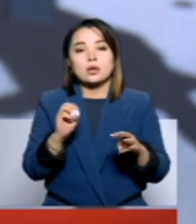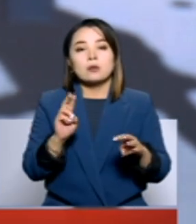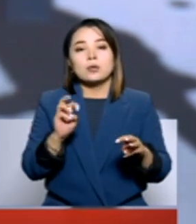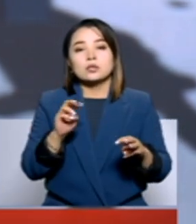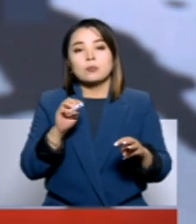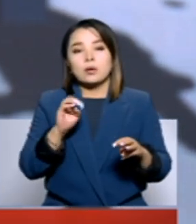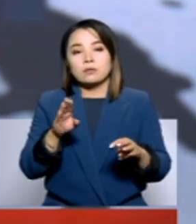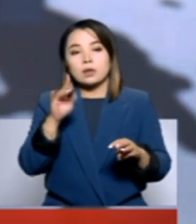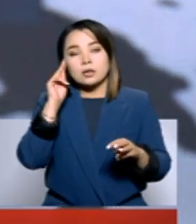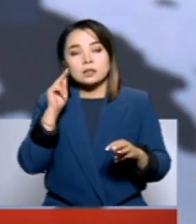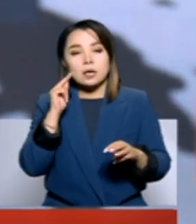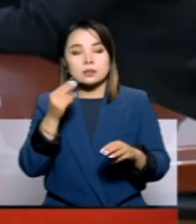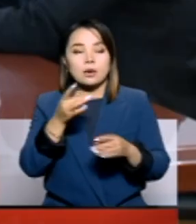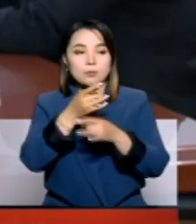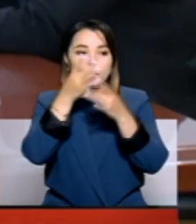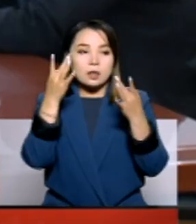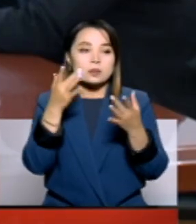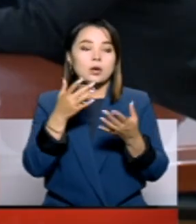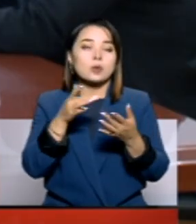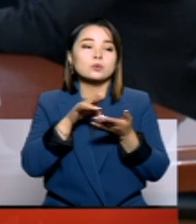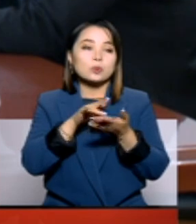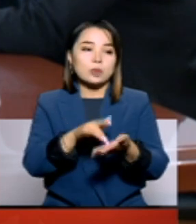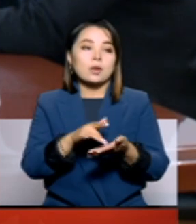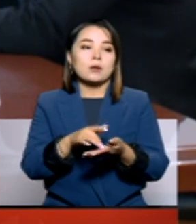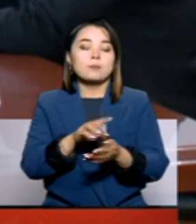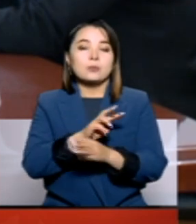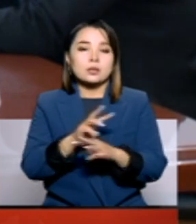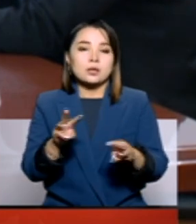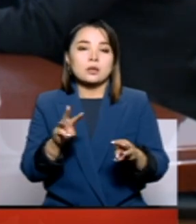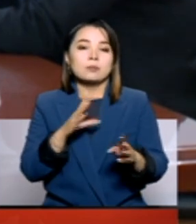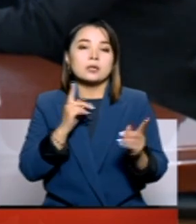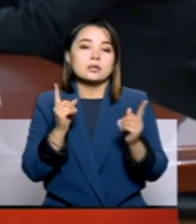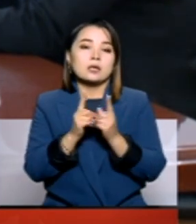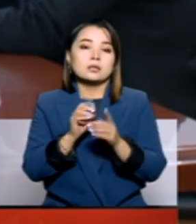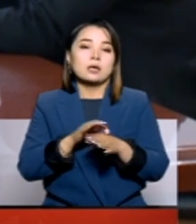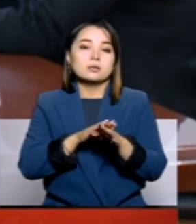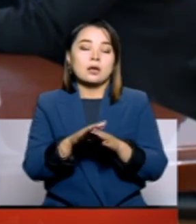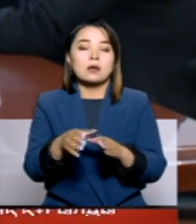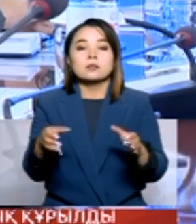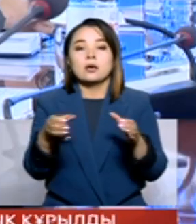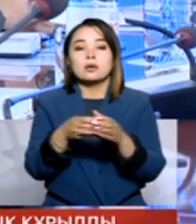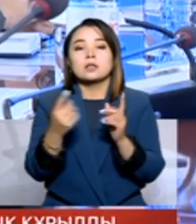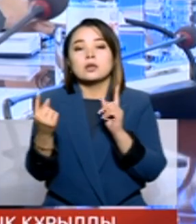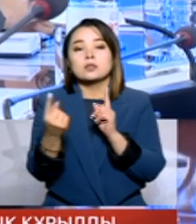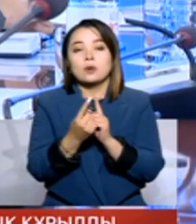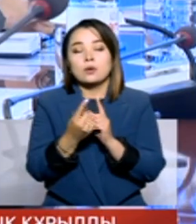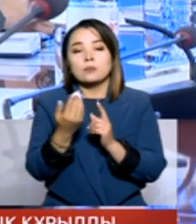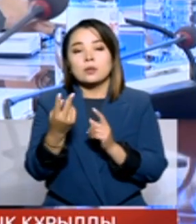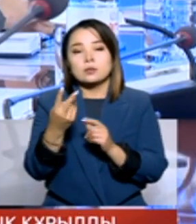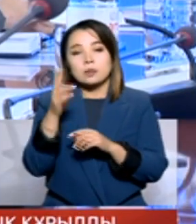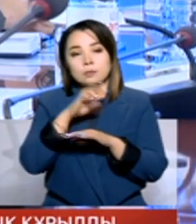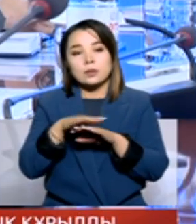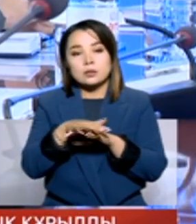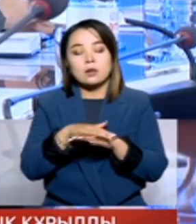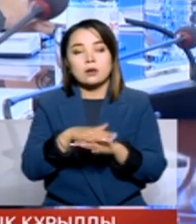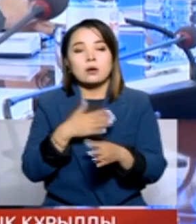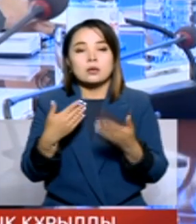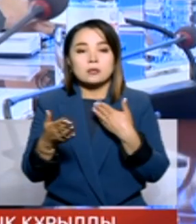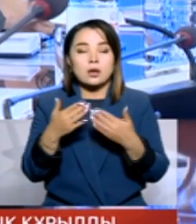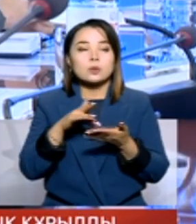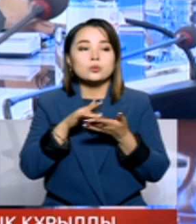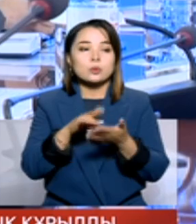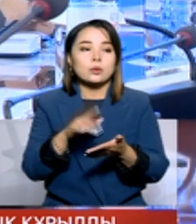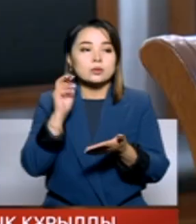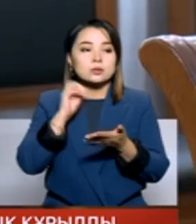Маржықпаев, Қытайдың мәдениет және туризм министрі Сунь Елімен кездесті. Тараптар кездесу барысында қос ел арасындағы туристер